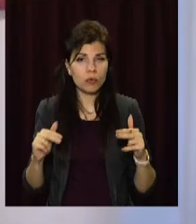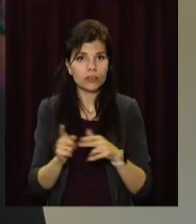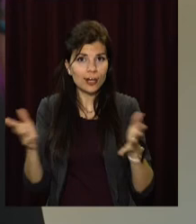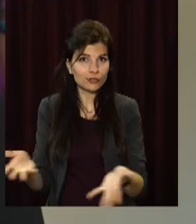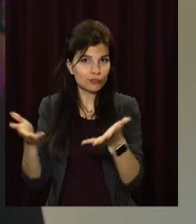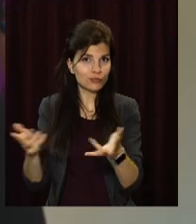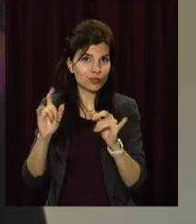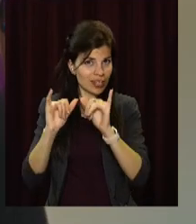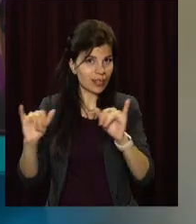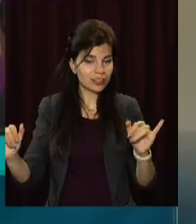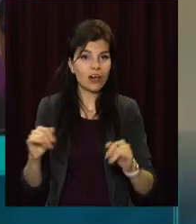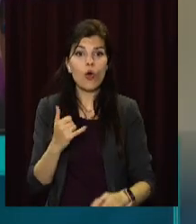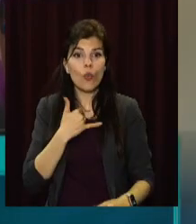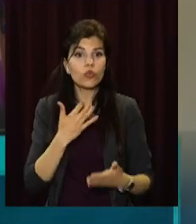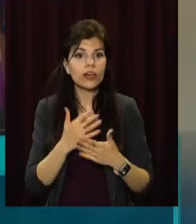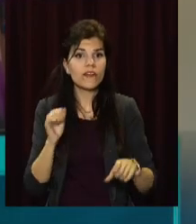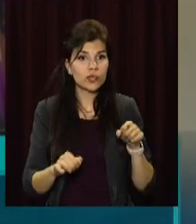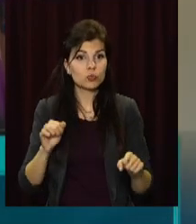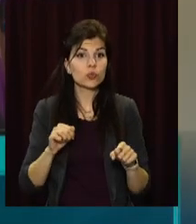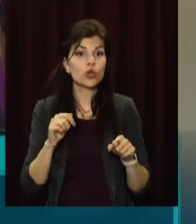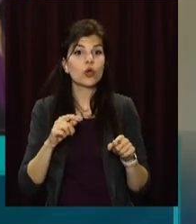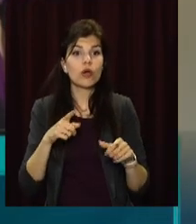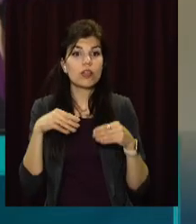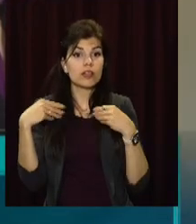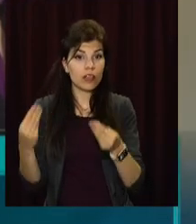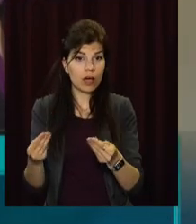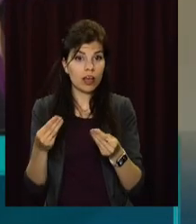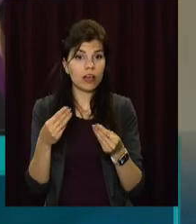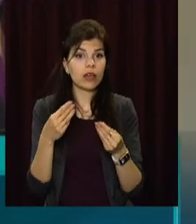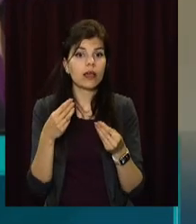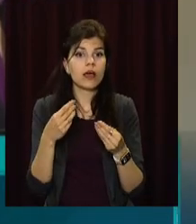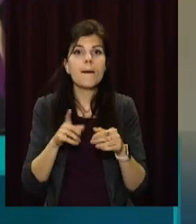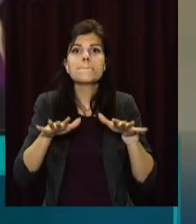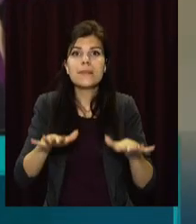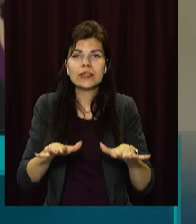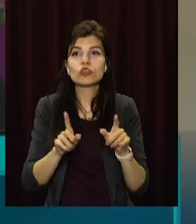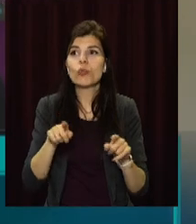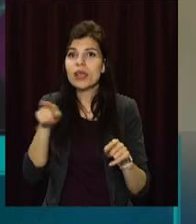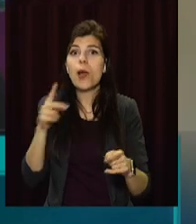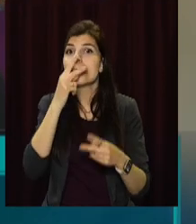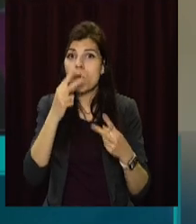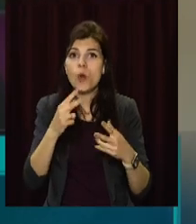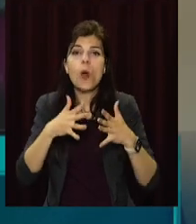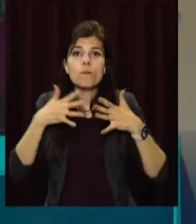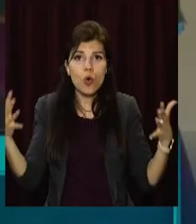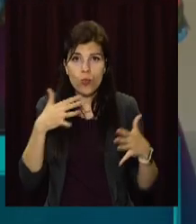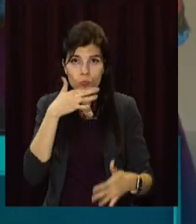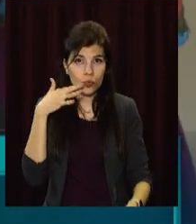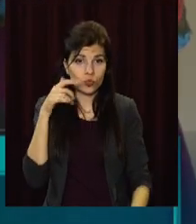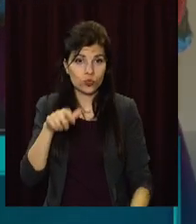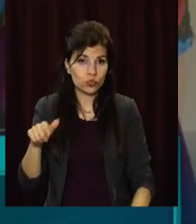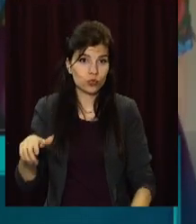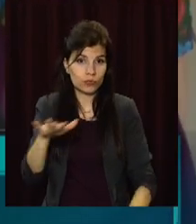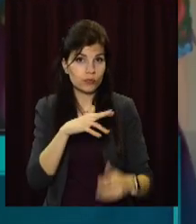Дніпропетровщини. Ми маємо можливість сьогодні надати їм творчий майданчик, щоб їх побачила велика кількість